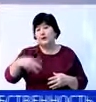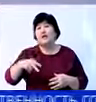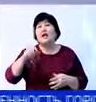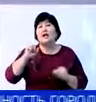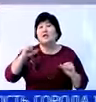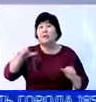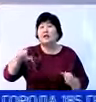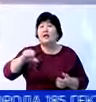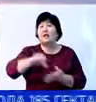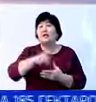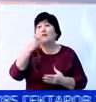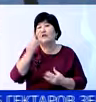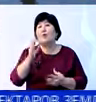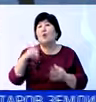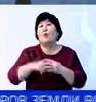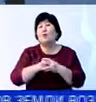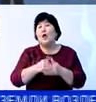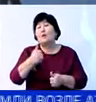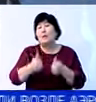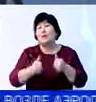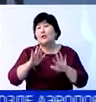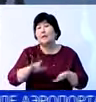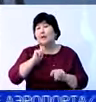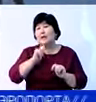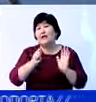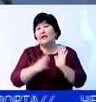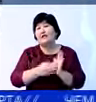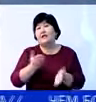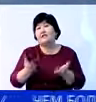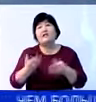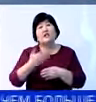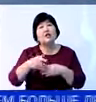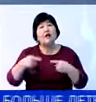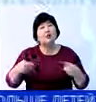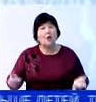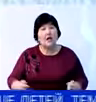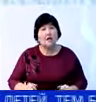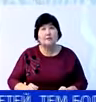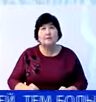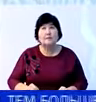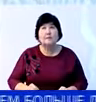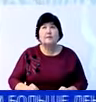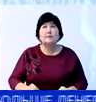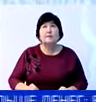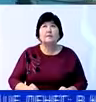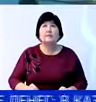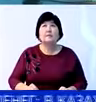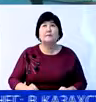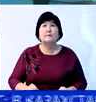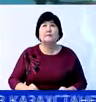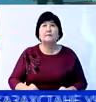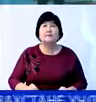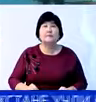В течение 2 дней они будут бороться за призовые места в 9 весовых категориях. Халық палуаны Кажымхан